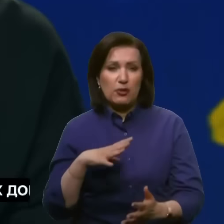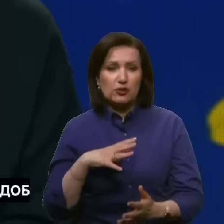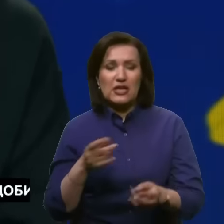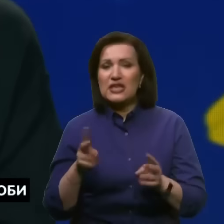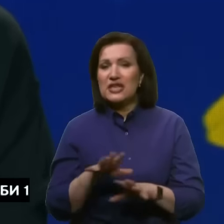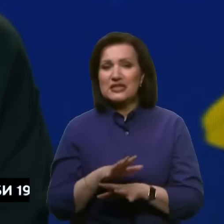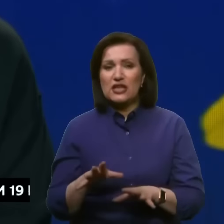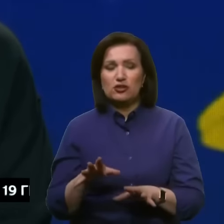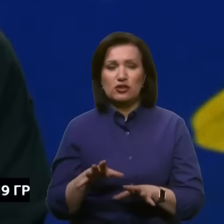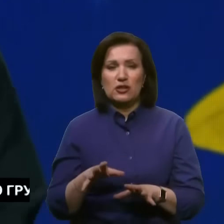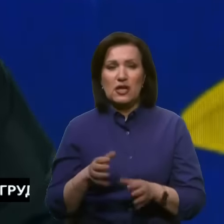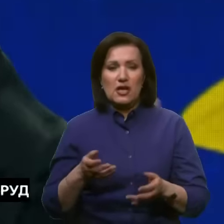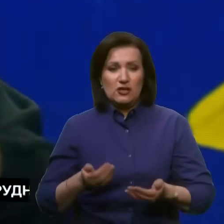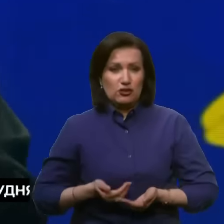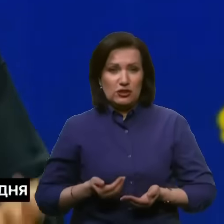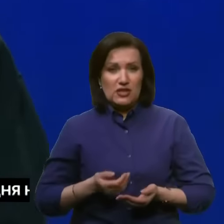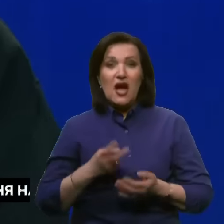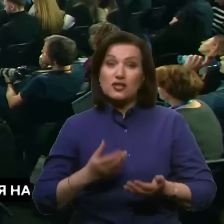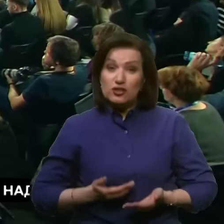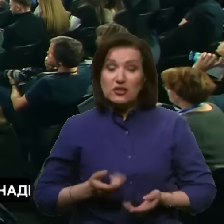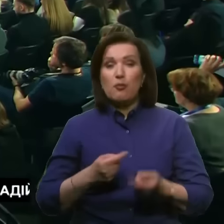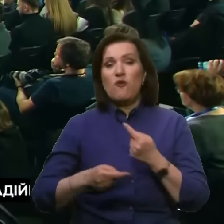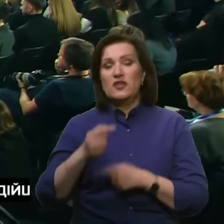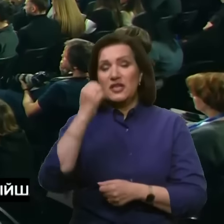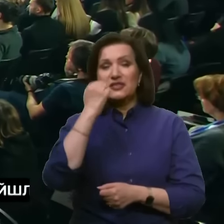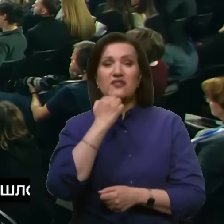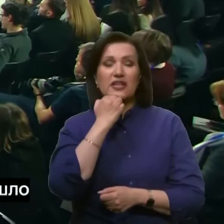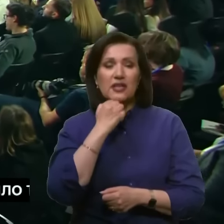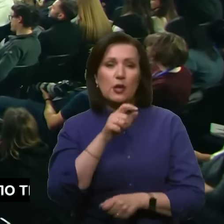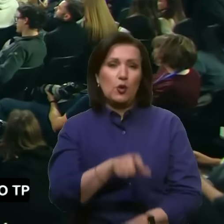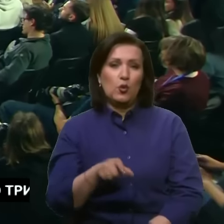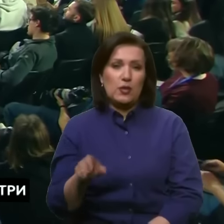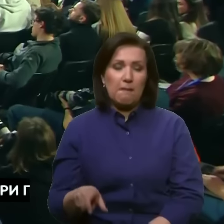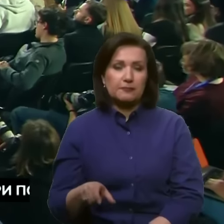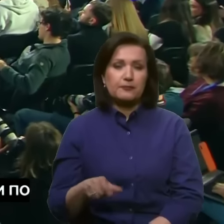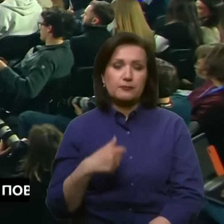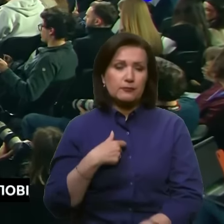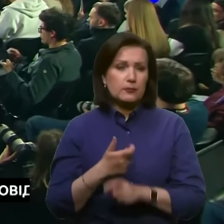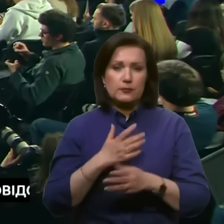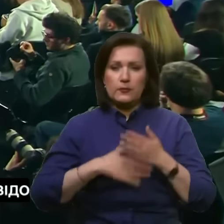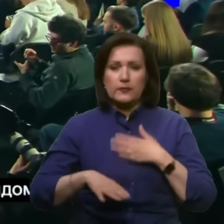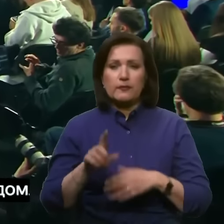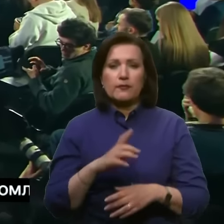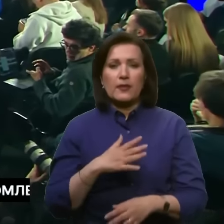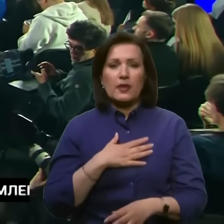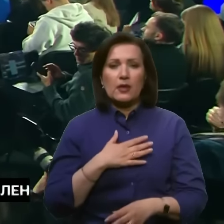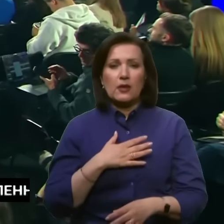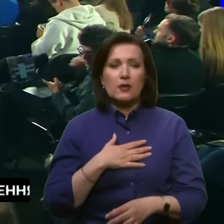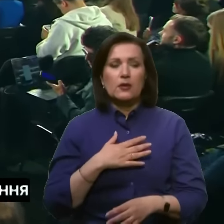і не залишила слідів життя. А життя, бачите, воно повертається завдяки людям. І я дуже радий, що моя